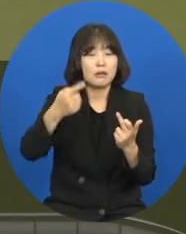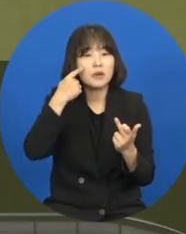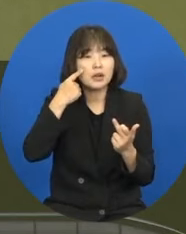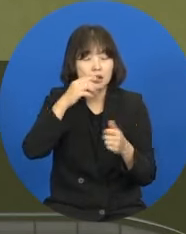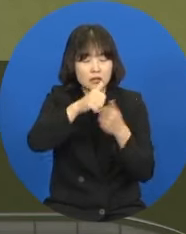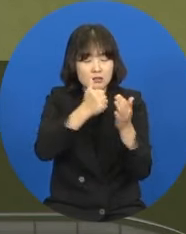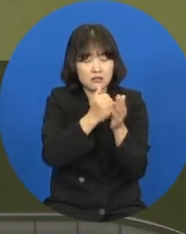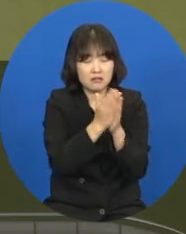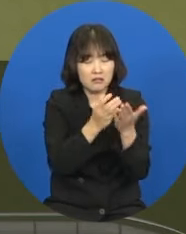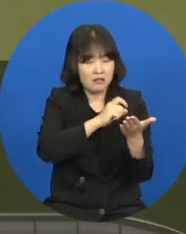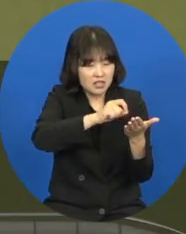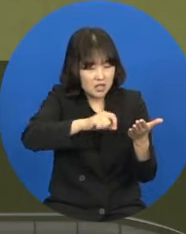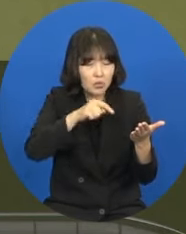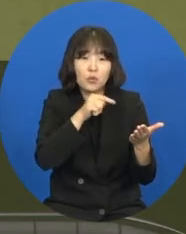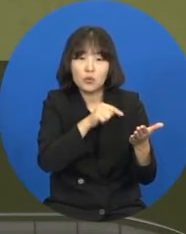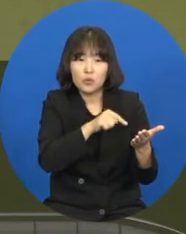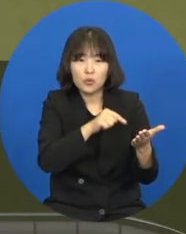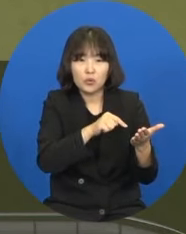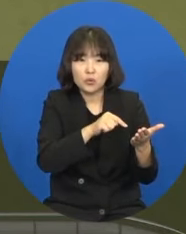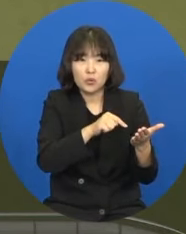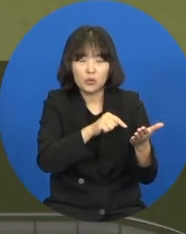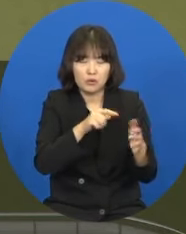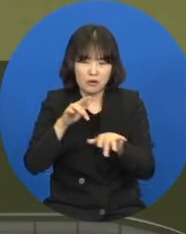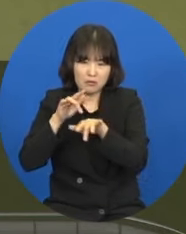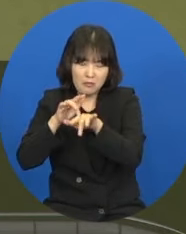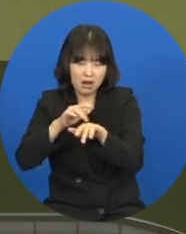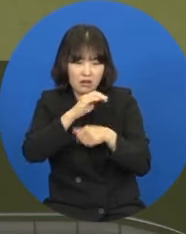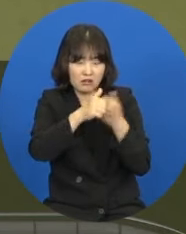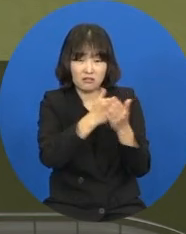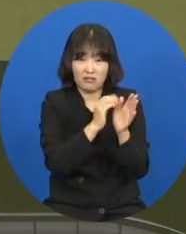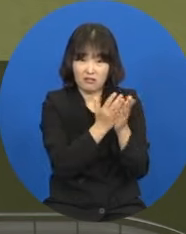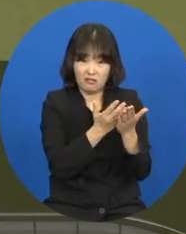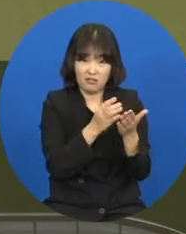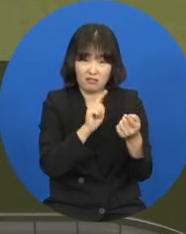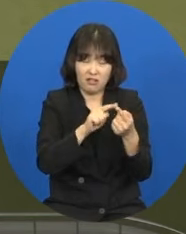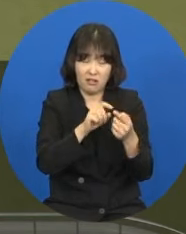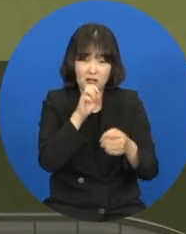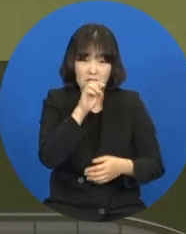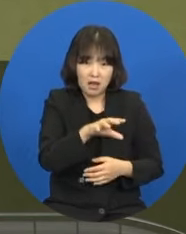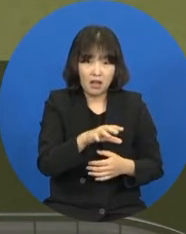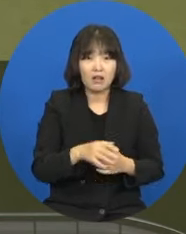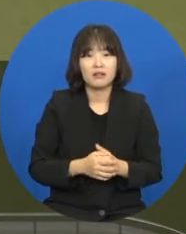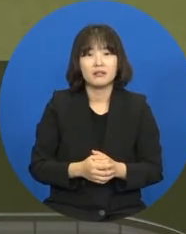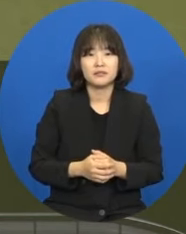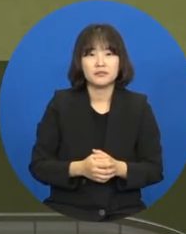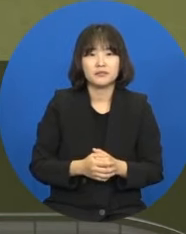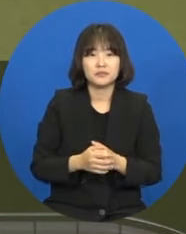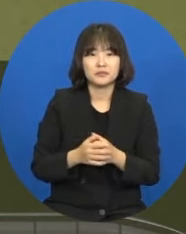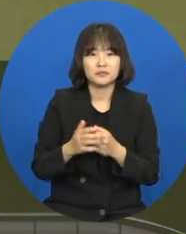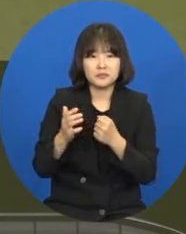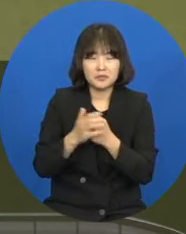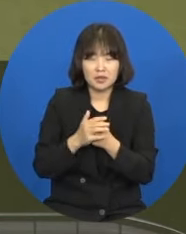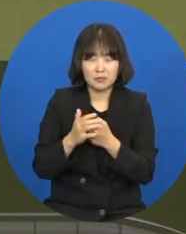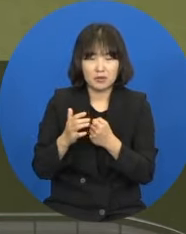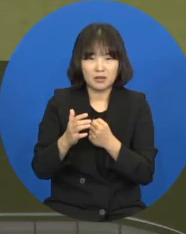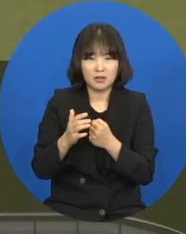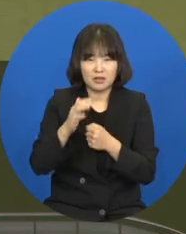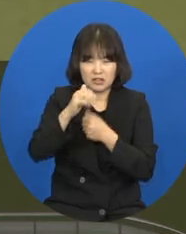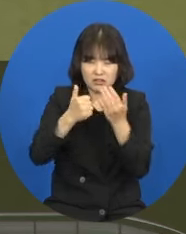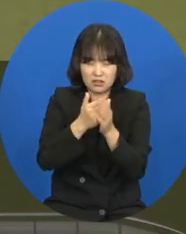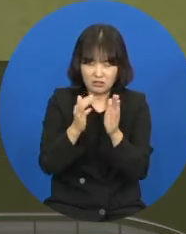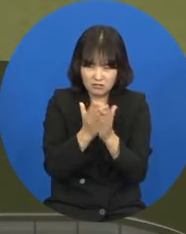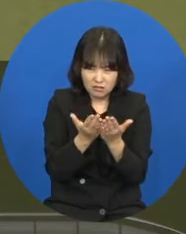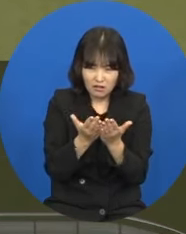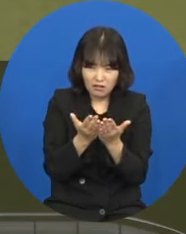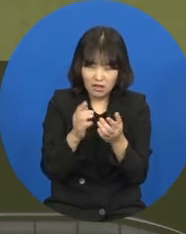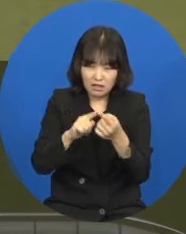기록하기를 야 마귀도 성경을 인용합니다 그러니까 여러분 어디서 성경 구절이라고 해서 무조건 믿으시면 안 돼요